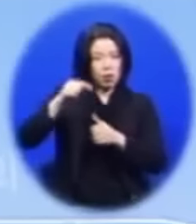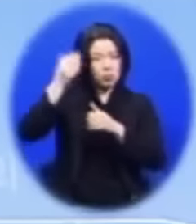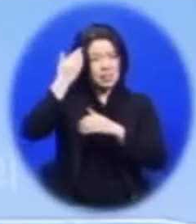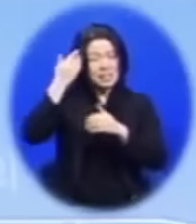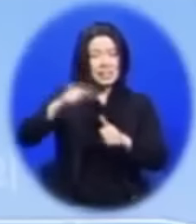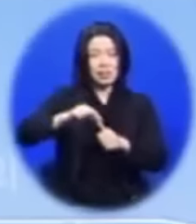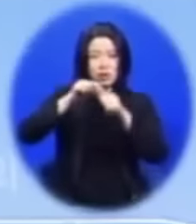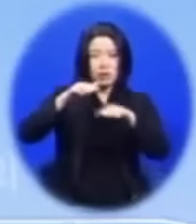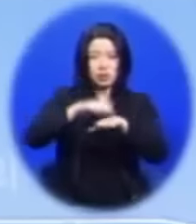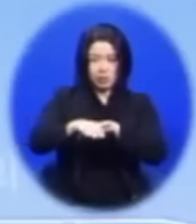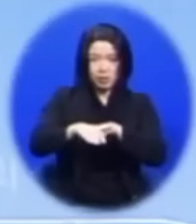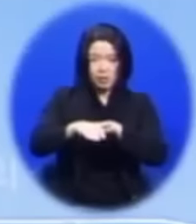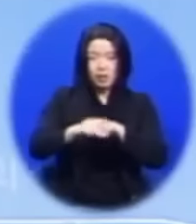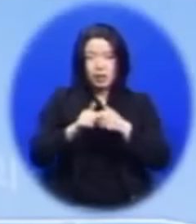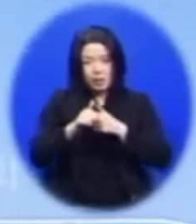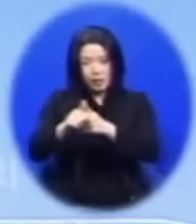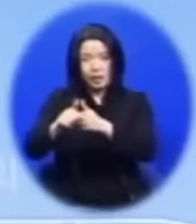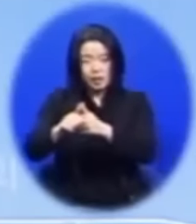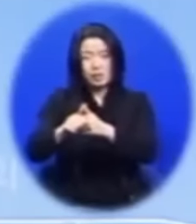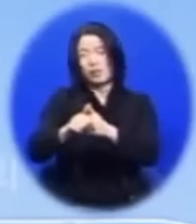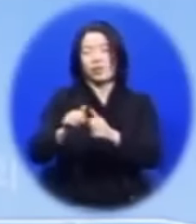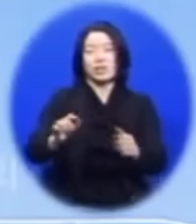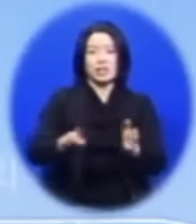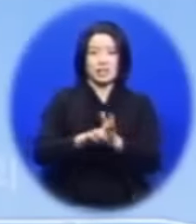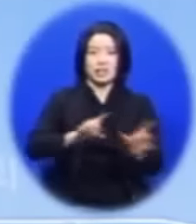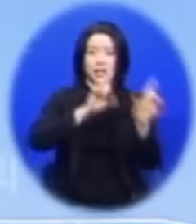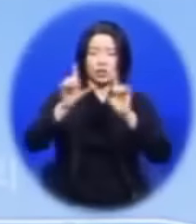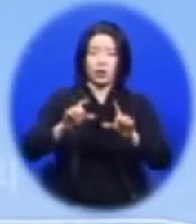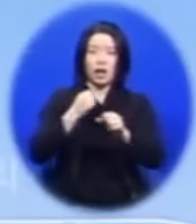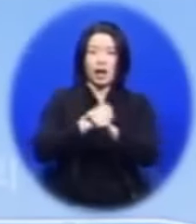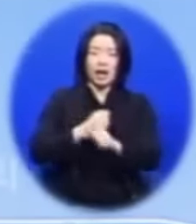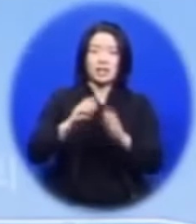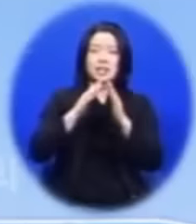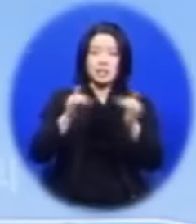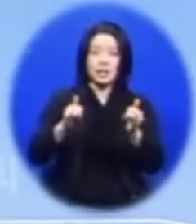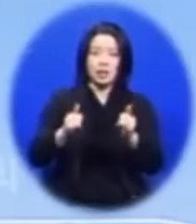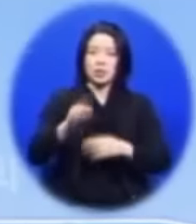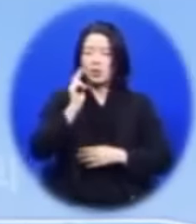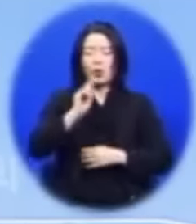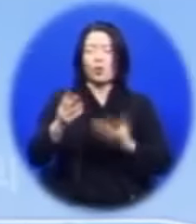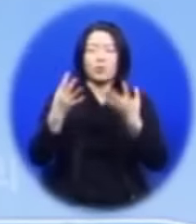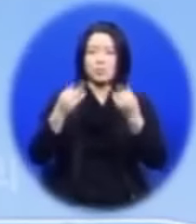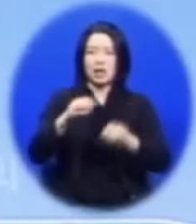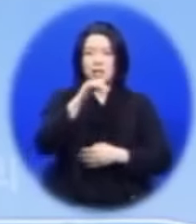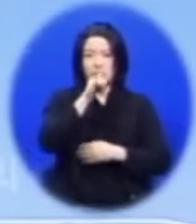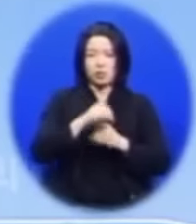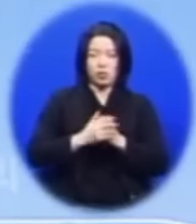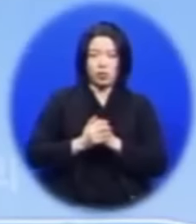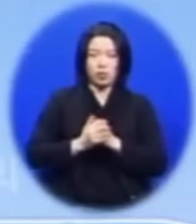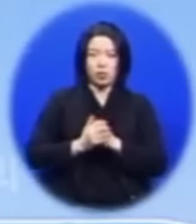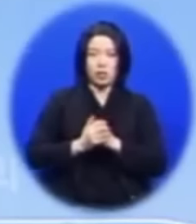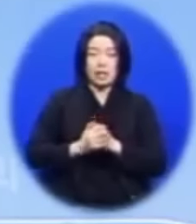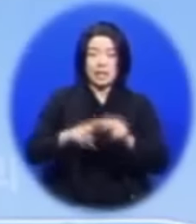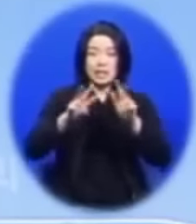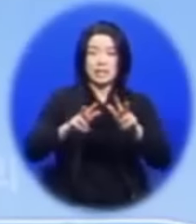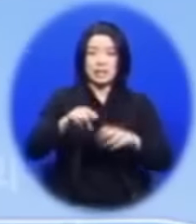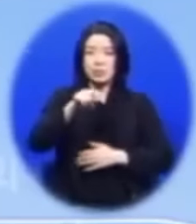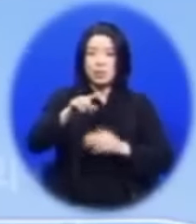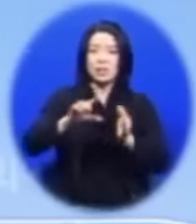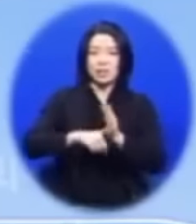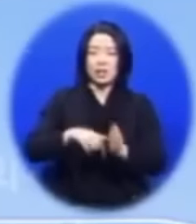들을 따라서 신생활 하는 사람들이 너무너무 많습니다 지금이